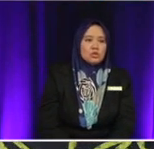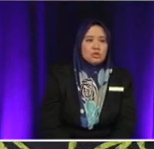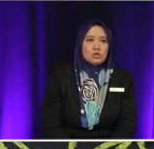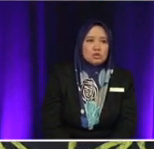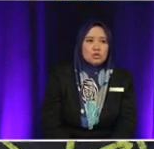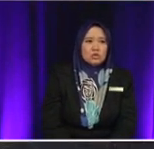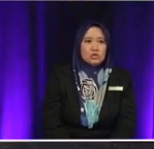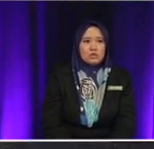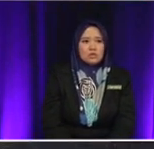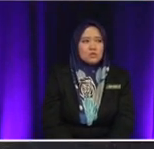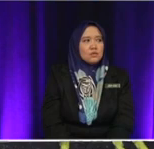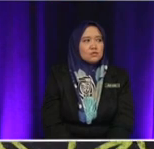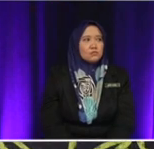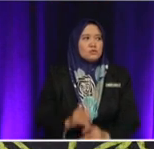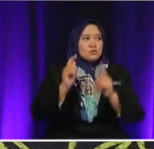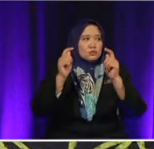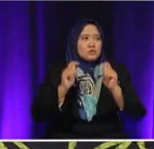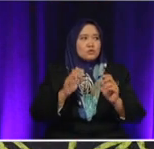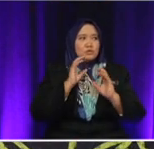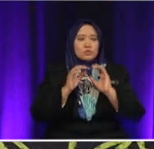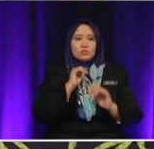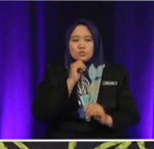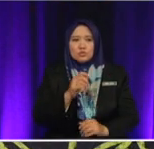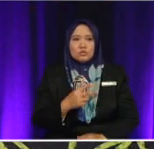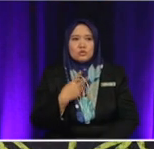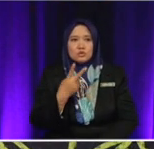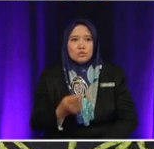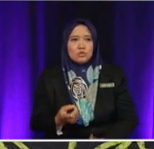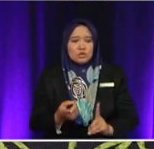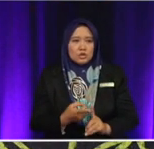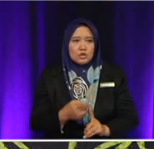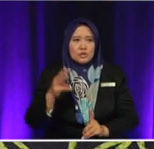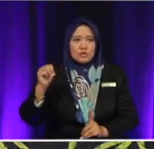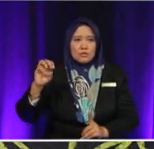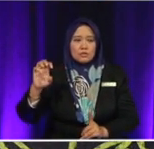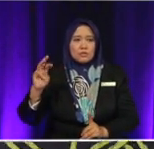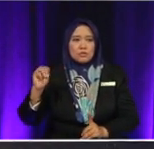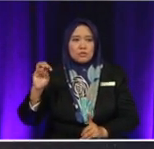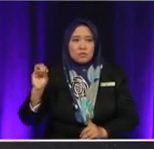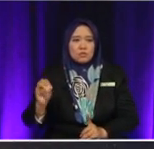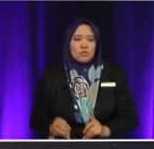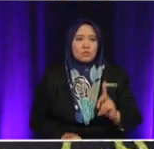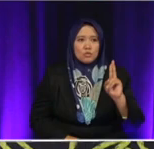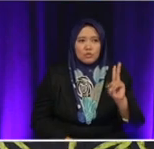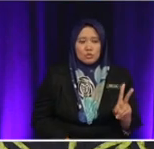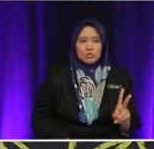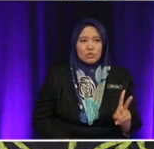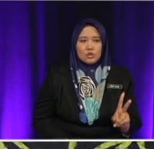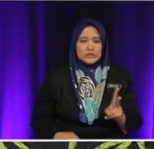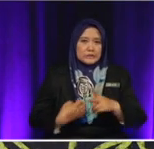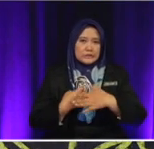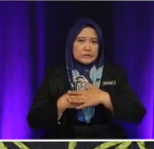Teknik komunikasi bukan lisan. Yang pertama memo, kedua iklan, yang ketiga email.